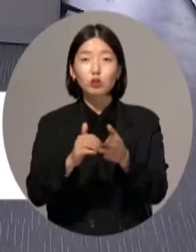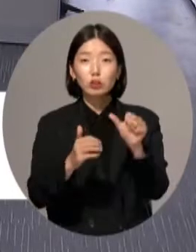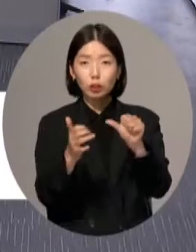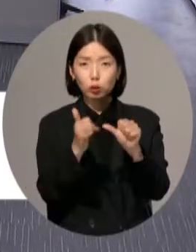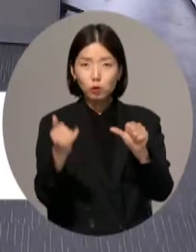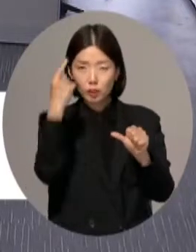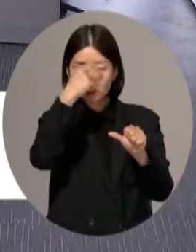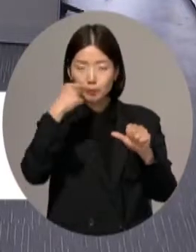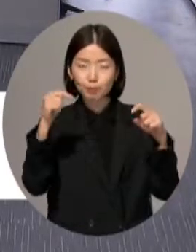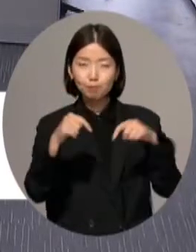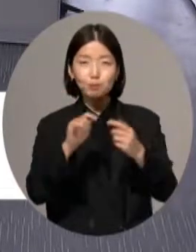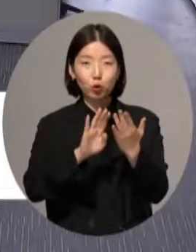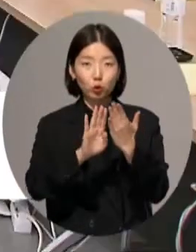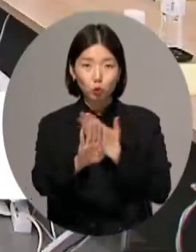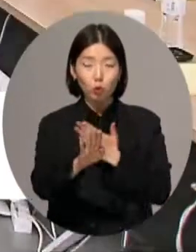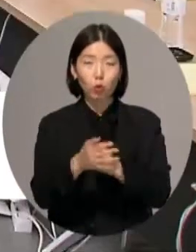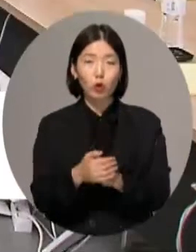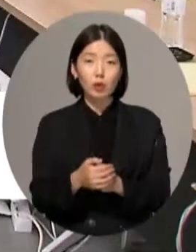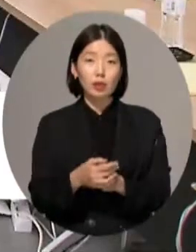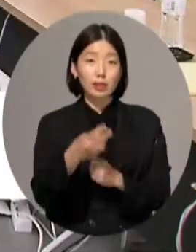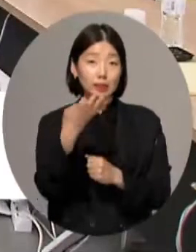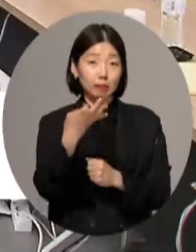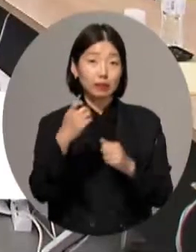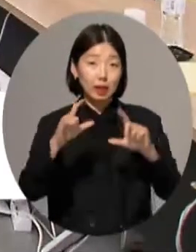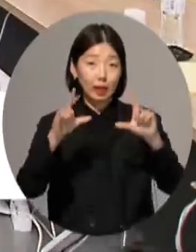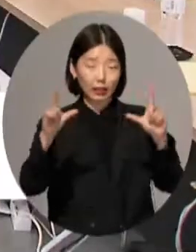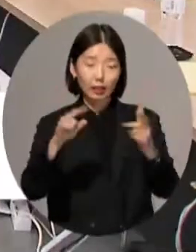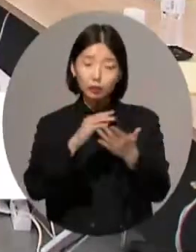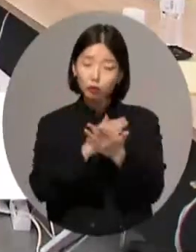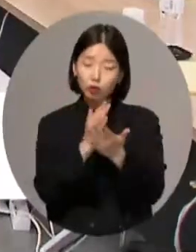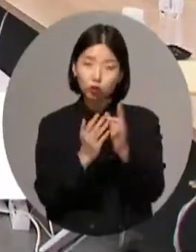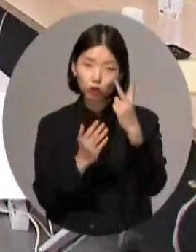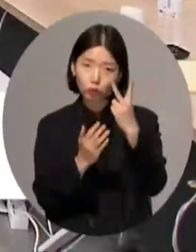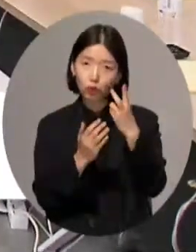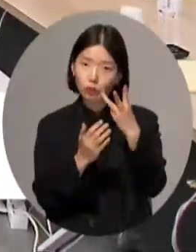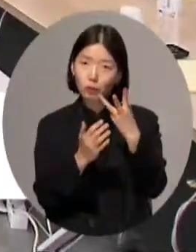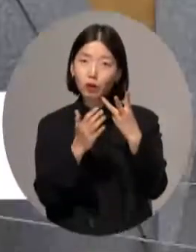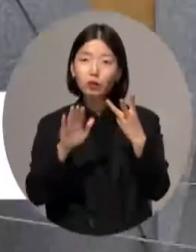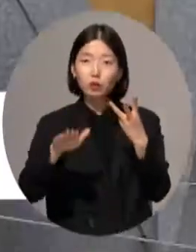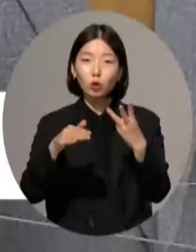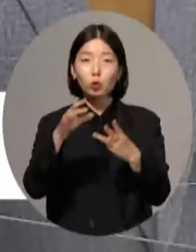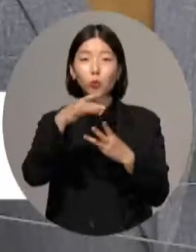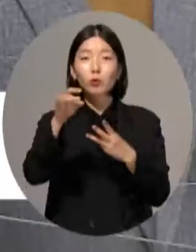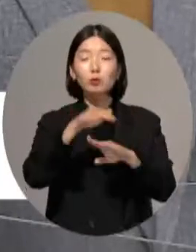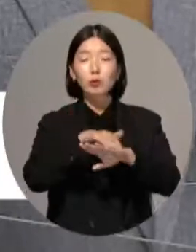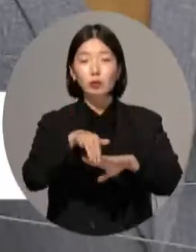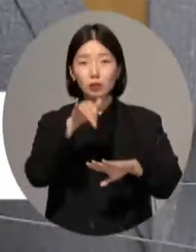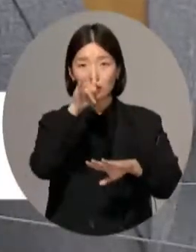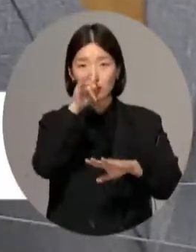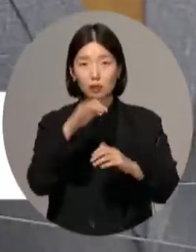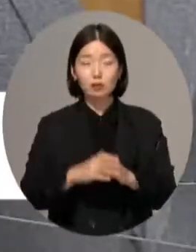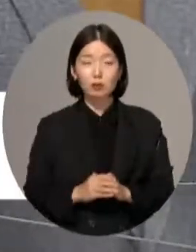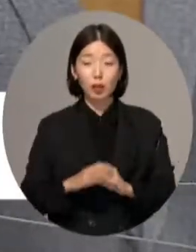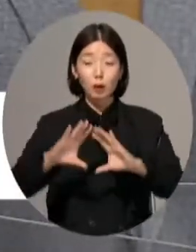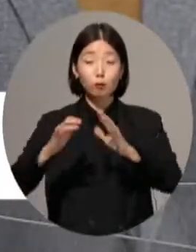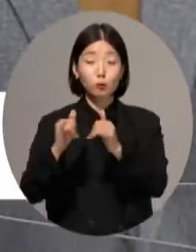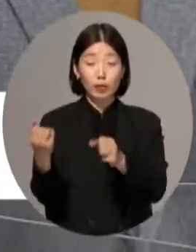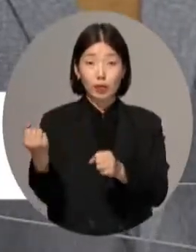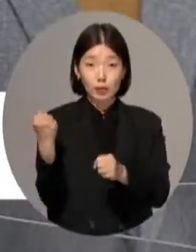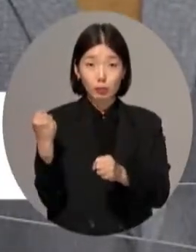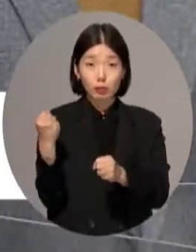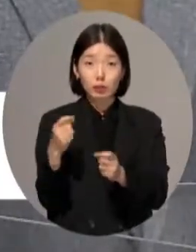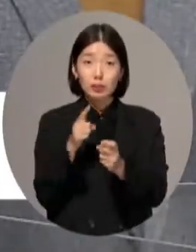대한 면접을 실시한 뒤 이르면 오는 14일 2 3명 의 경선 후보를 확정할 방침입니다 국민의 힘은 도지사